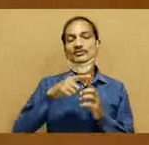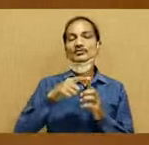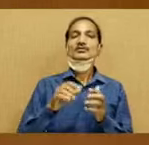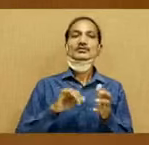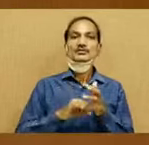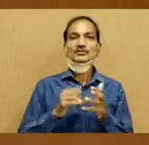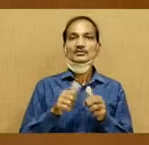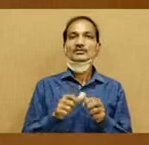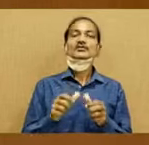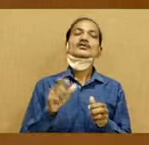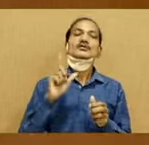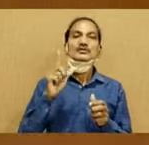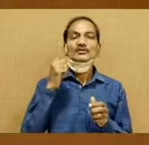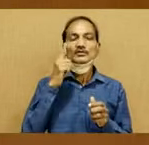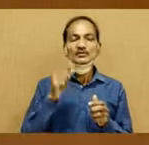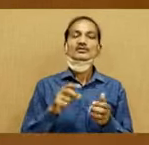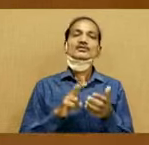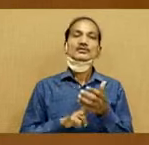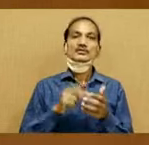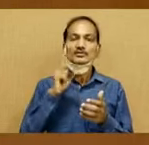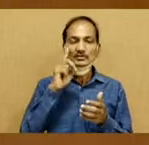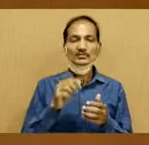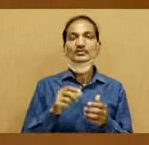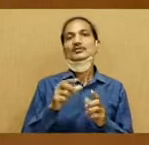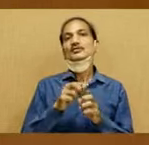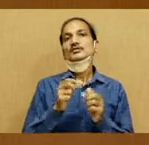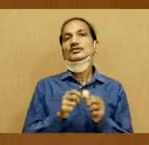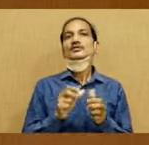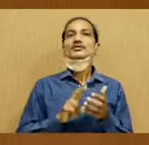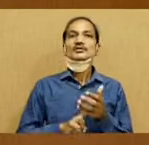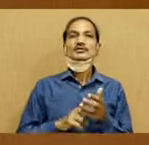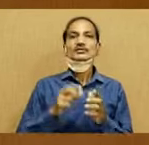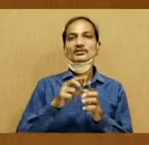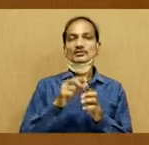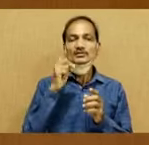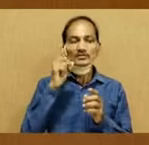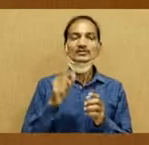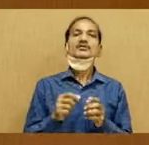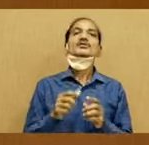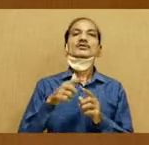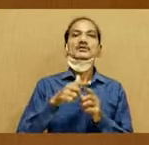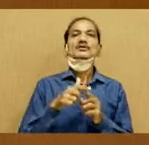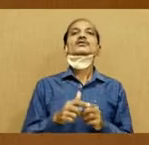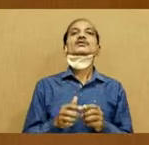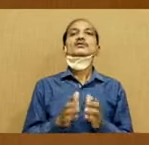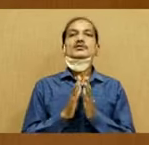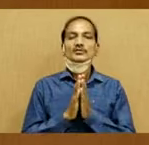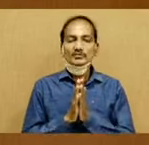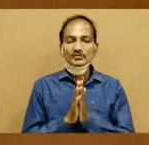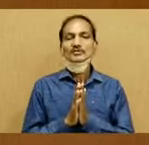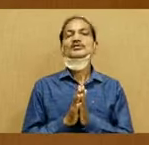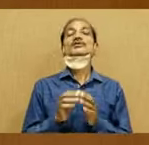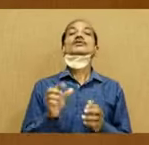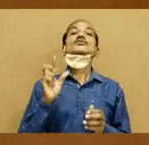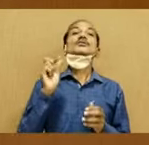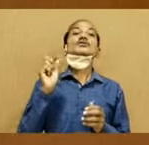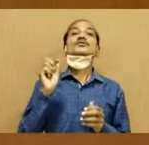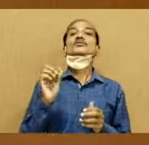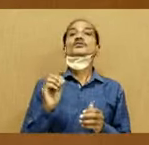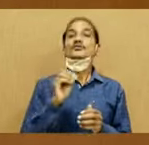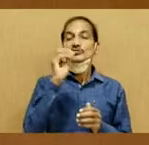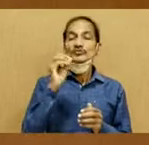शालिनी पंडित नमस्कार। सर्वप्रथमे मु समस्त ओडिशावासी को धन्यवाद